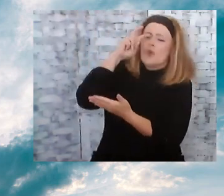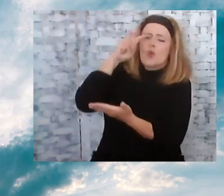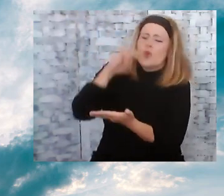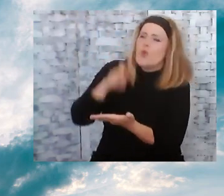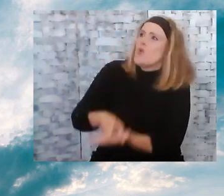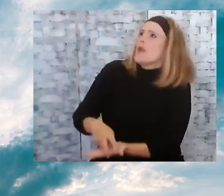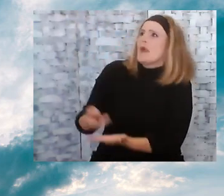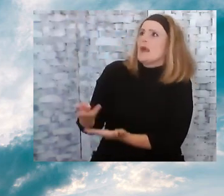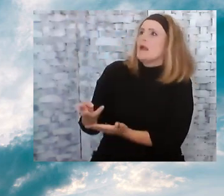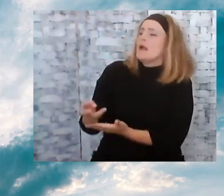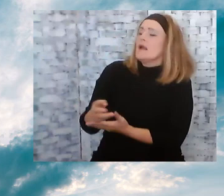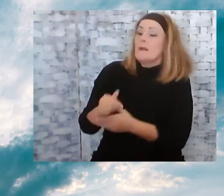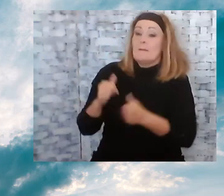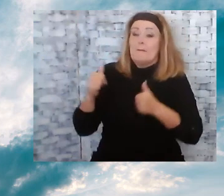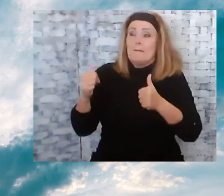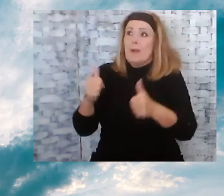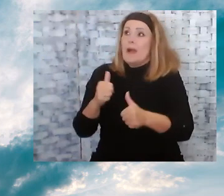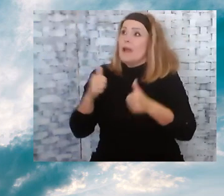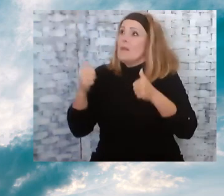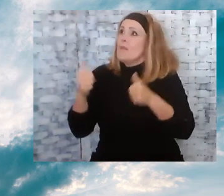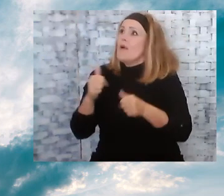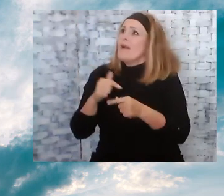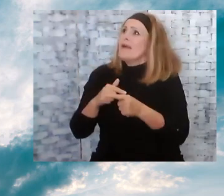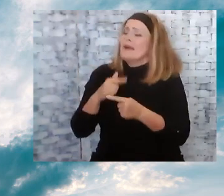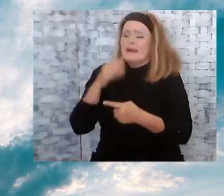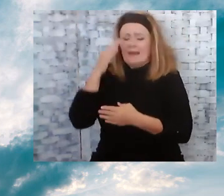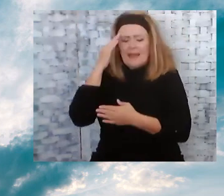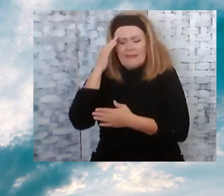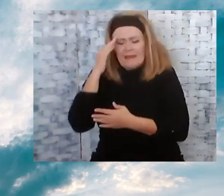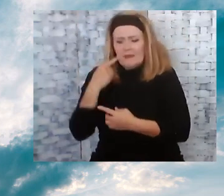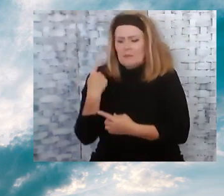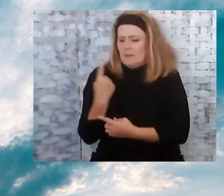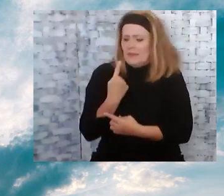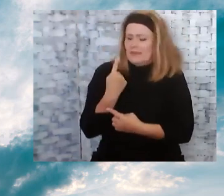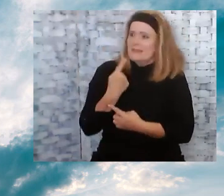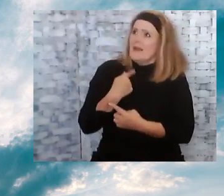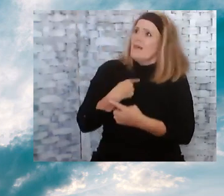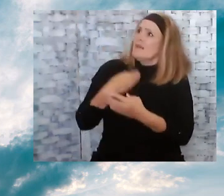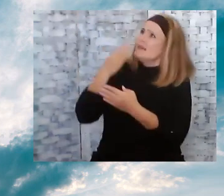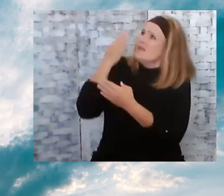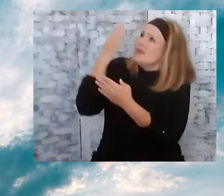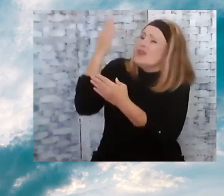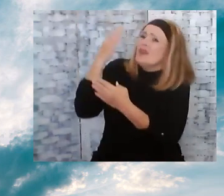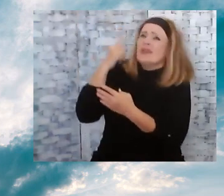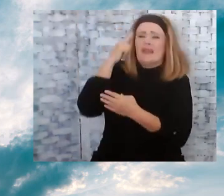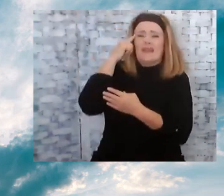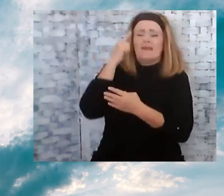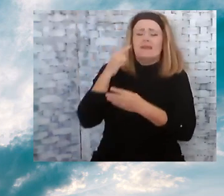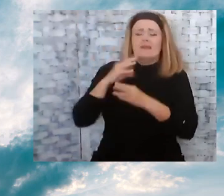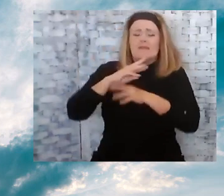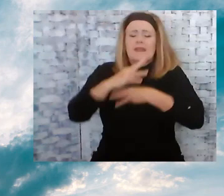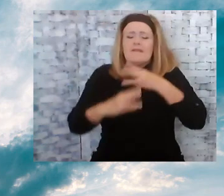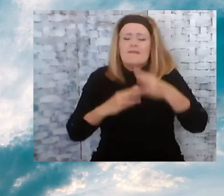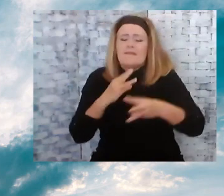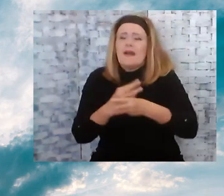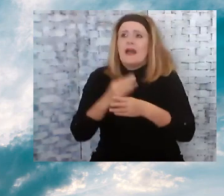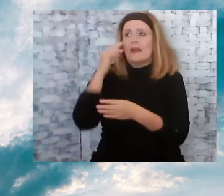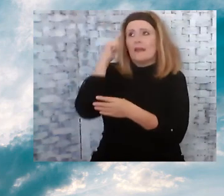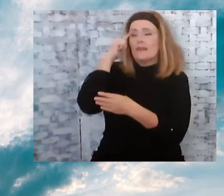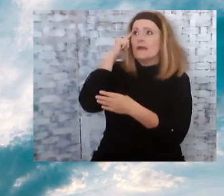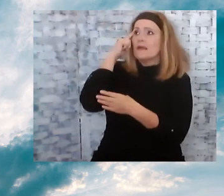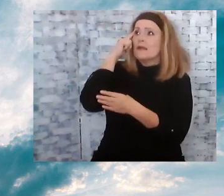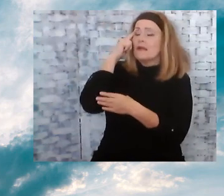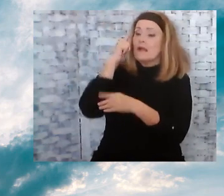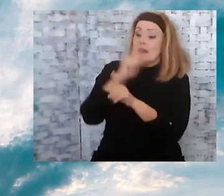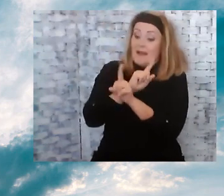U so nodig. Baie keer is dit wat ons van onsself dink, dit wat ons van U dink, van die wêreld dink,